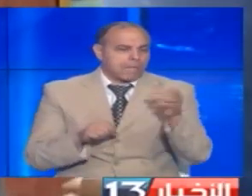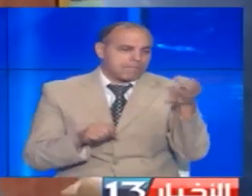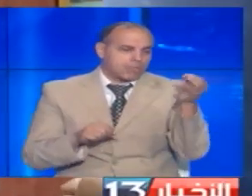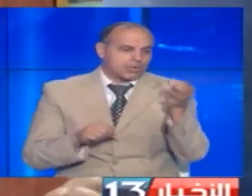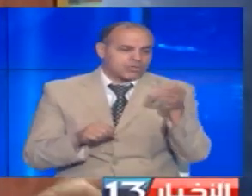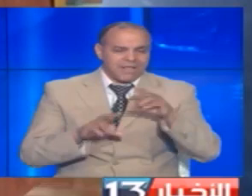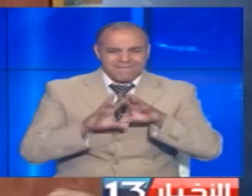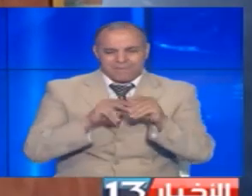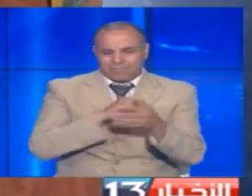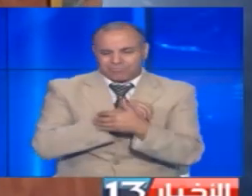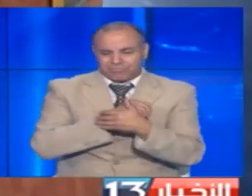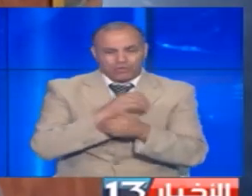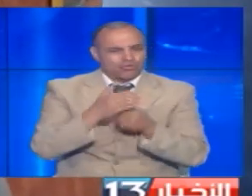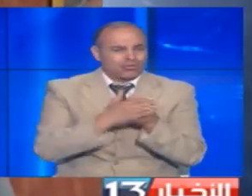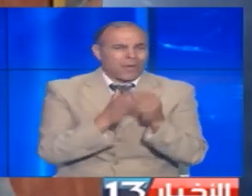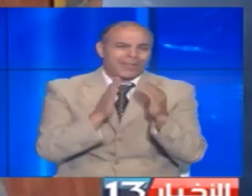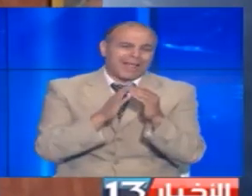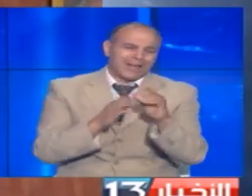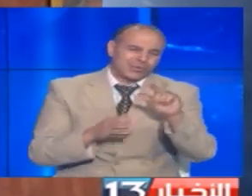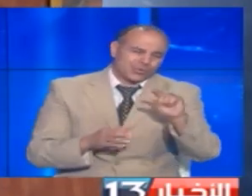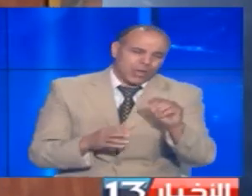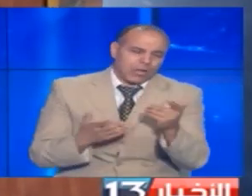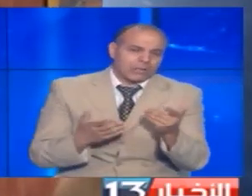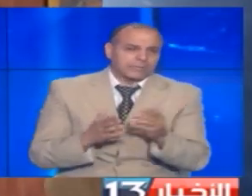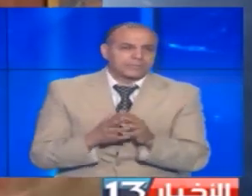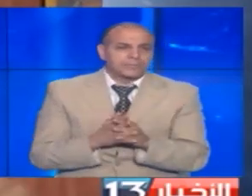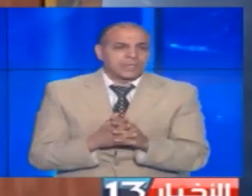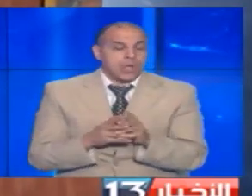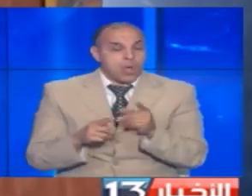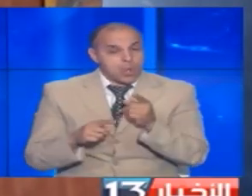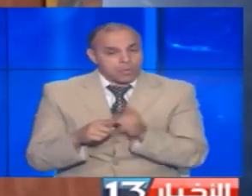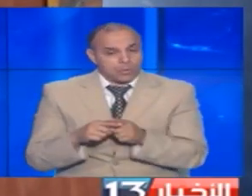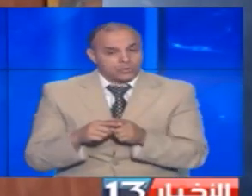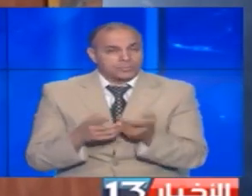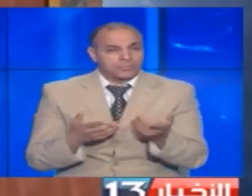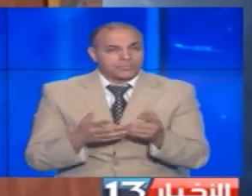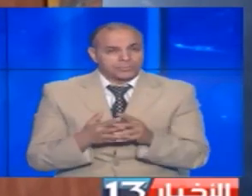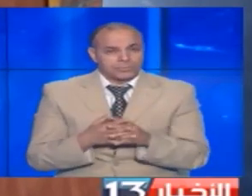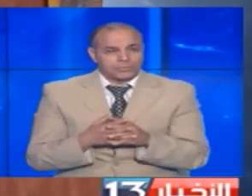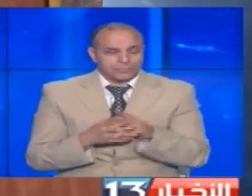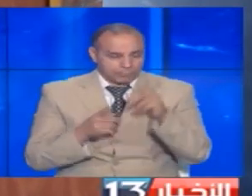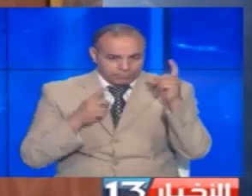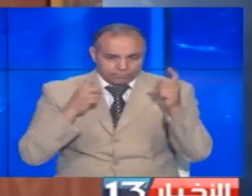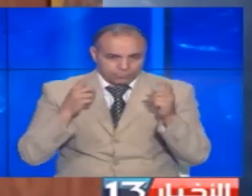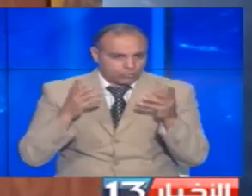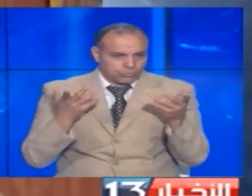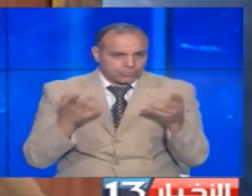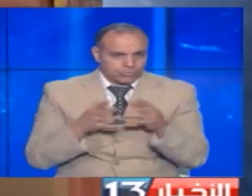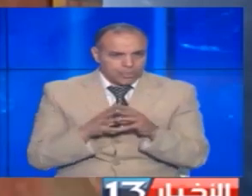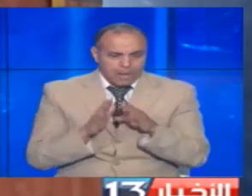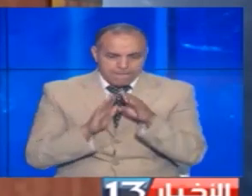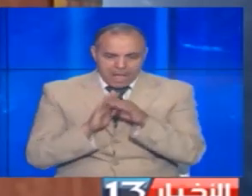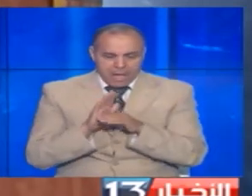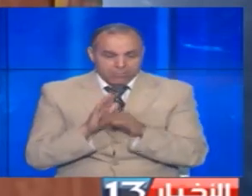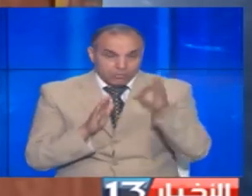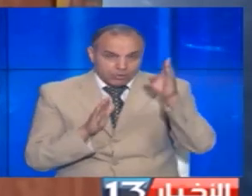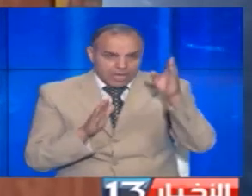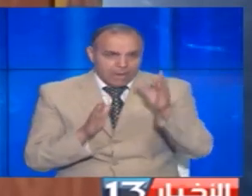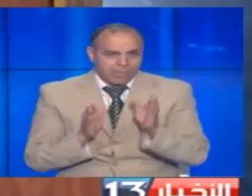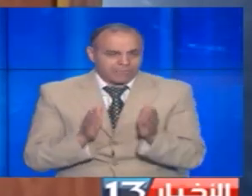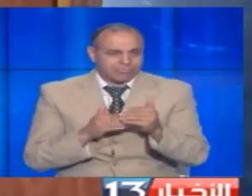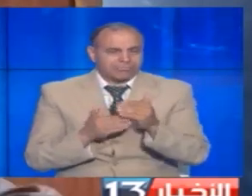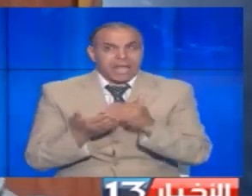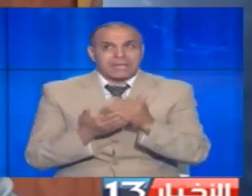العائلات الضعيفه بدنا انها تمتلك المسكين كذلك اه تصور من خلال برامج المستقبليه للوكاله